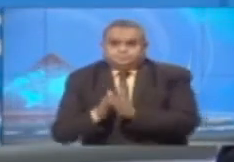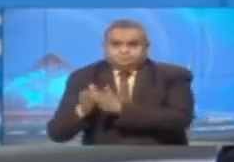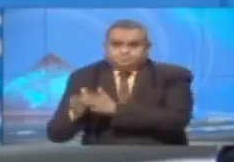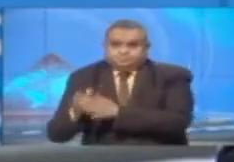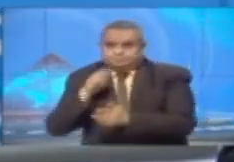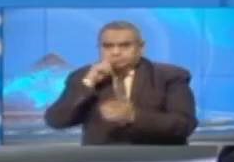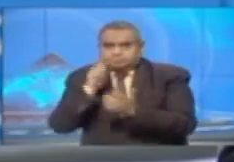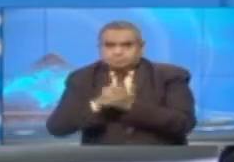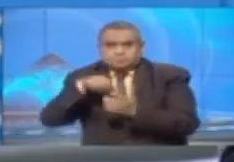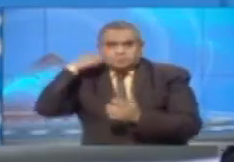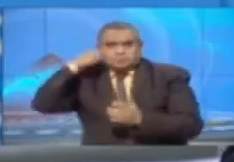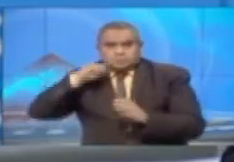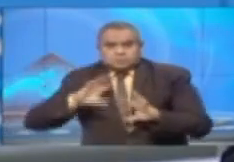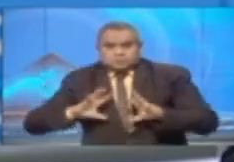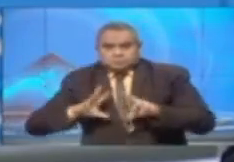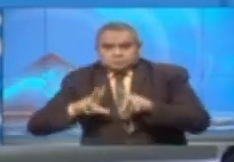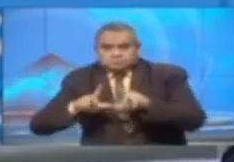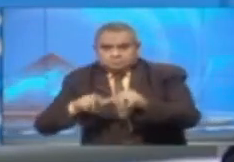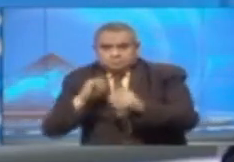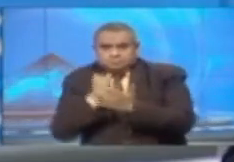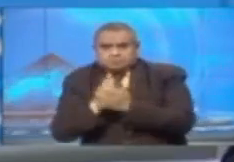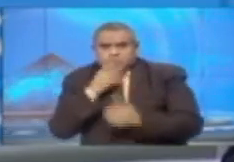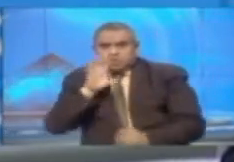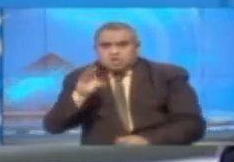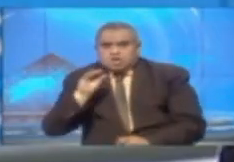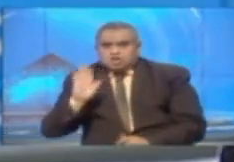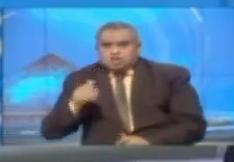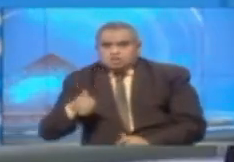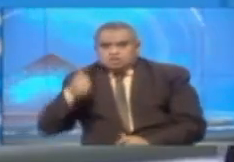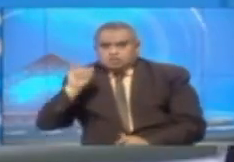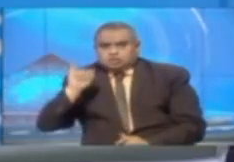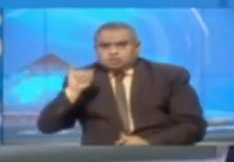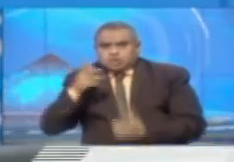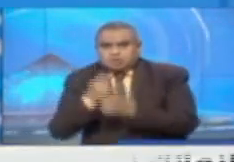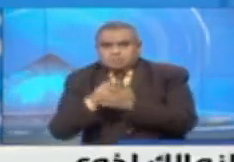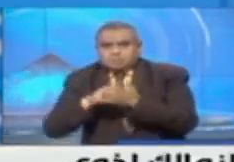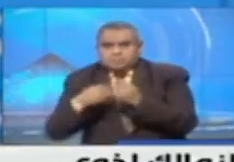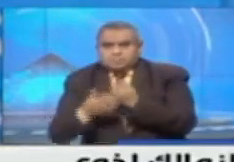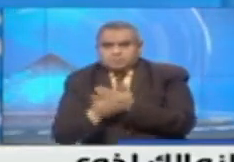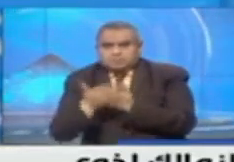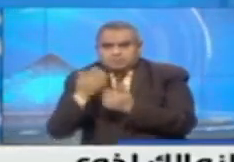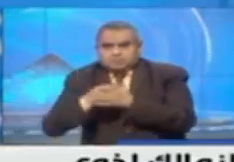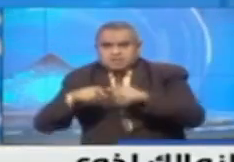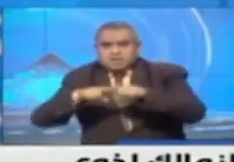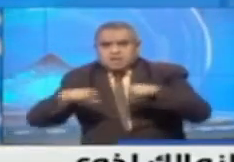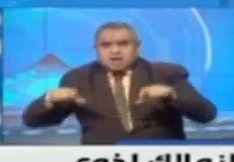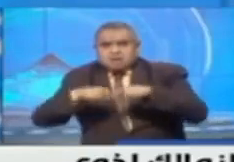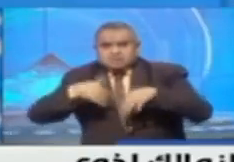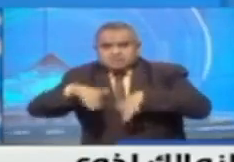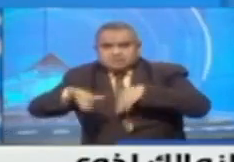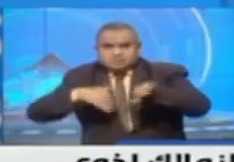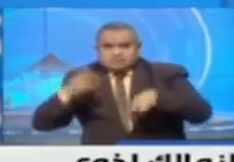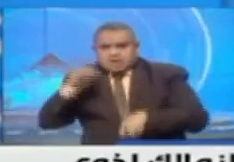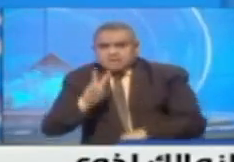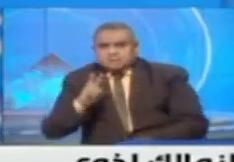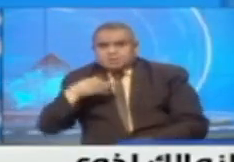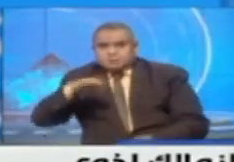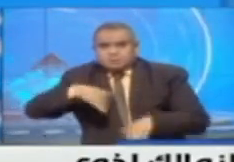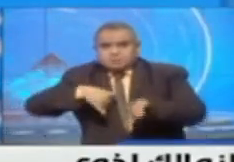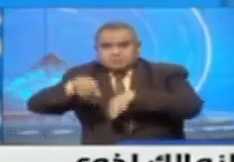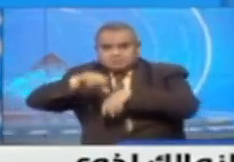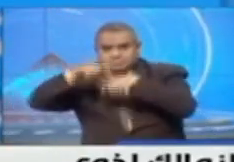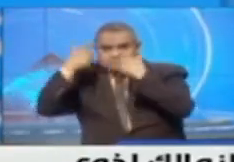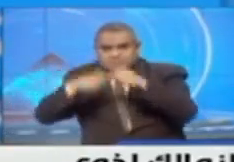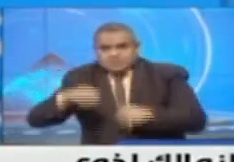من ناحية أخرى، أكد وزير التنمية المحلية هشام آمنة بدء تنفيذ إتاحة أرصفة 37 شارعا بحي